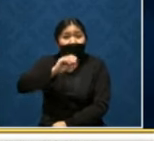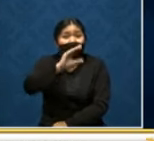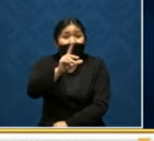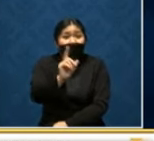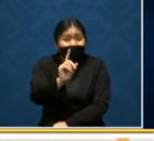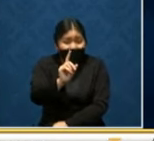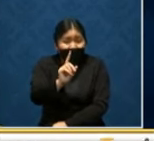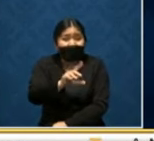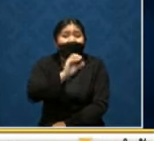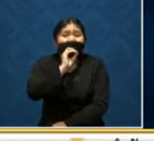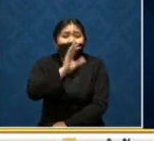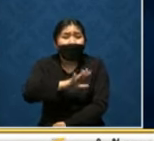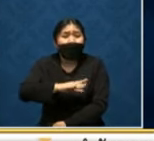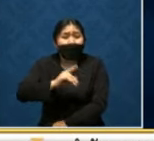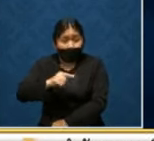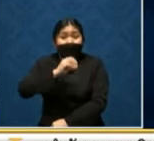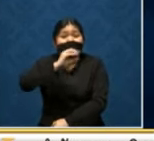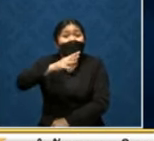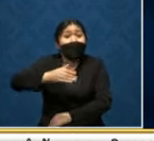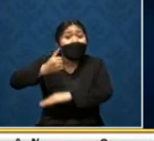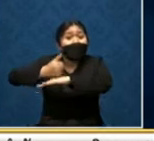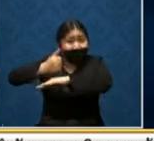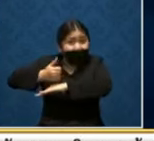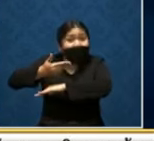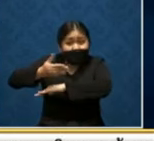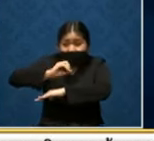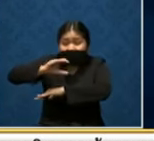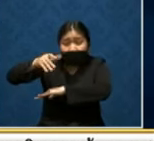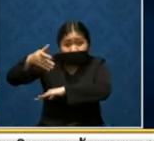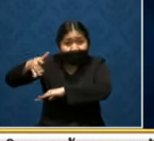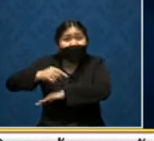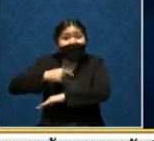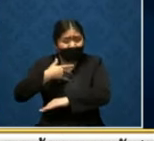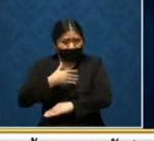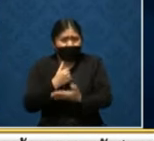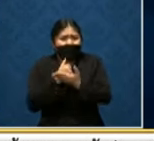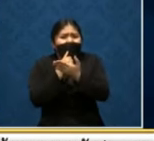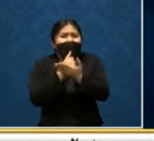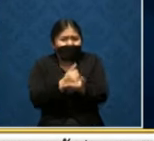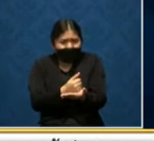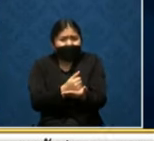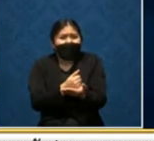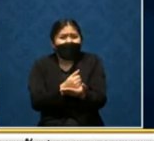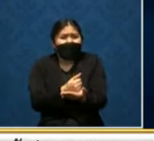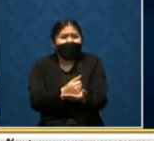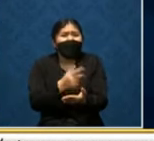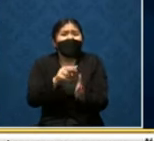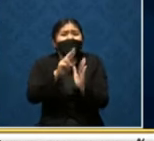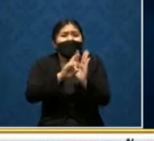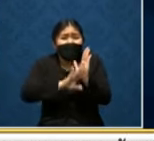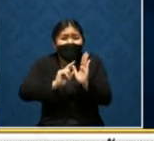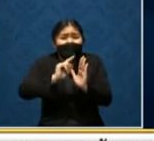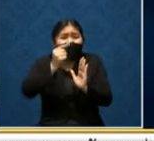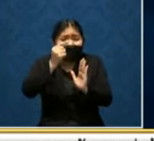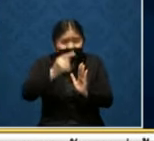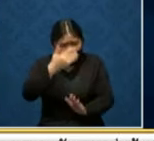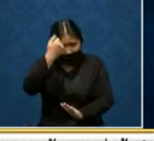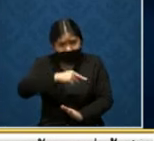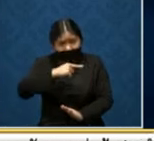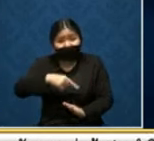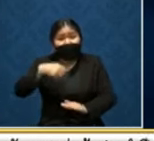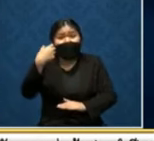แจ้งหัวหน้าอ๊อดเลยสุดท้ายบอกว่าให้ช่วยแจ้งทีอันนี้เป็นระเบียบใหม่ว่าถ้าเกิดไม่